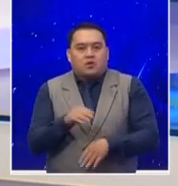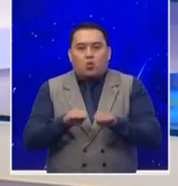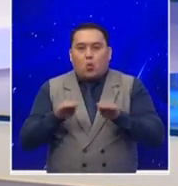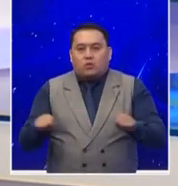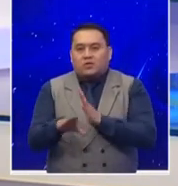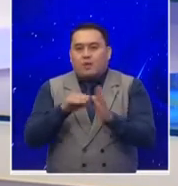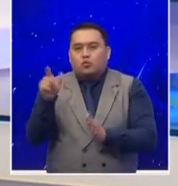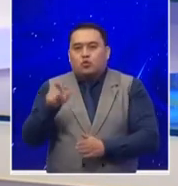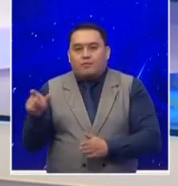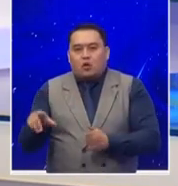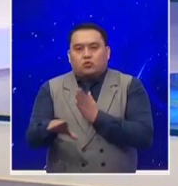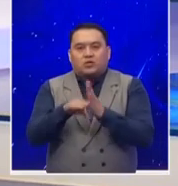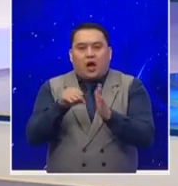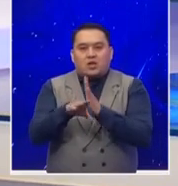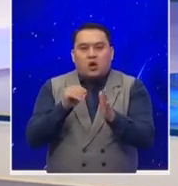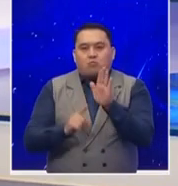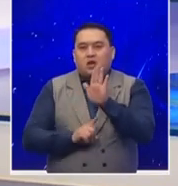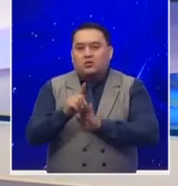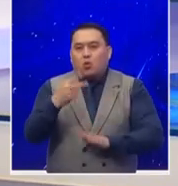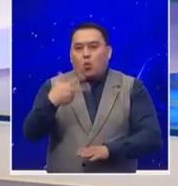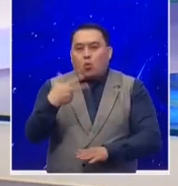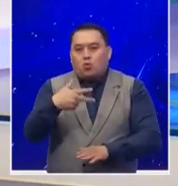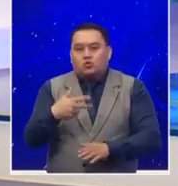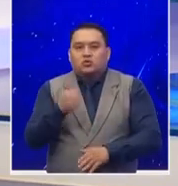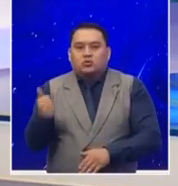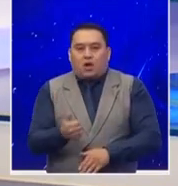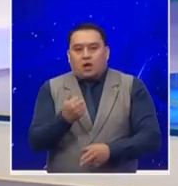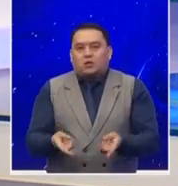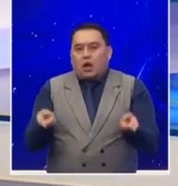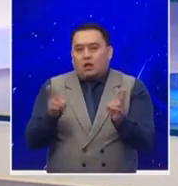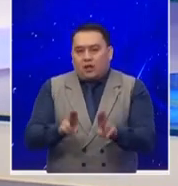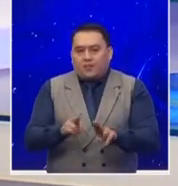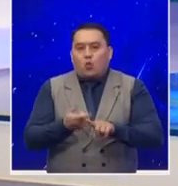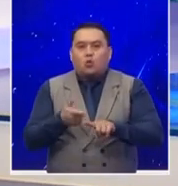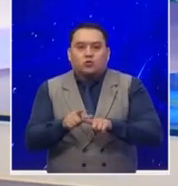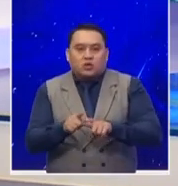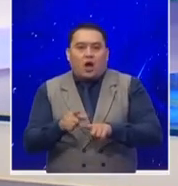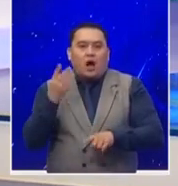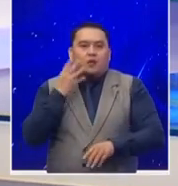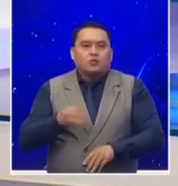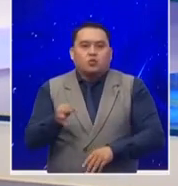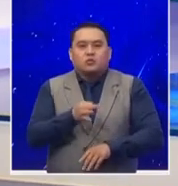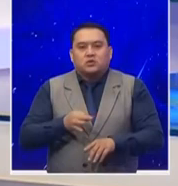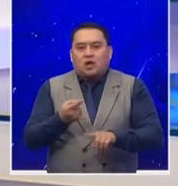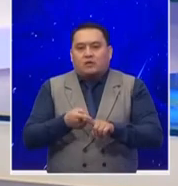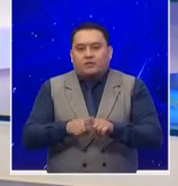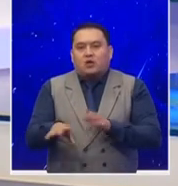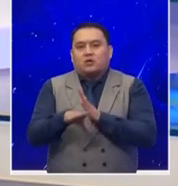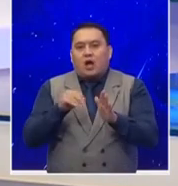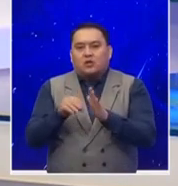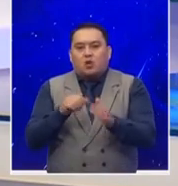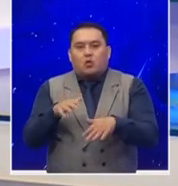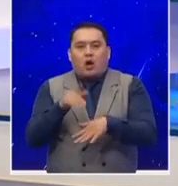деңгейдегі мәслихат депутаттарын сайлаудың басталуына небәрі 30 сағаттай уақыт қалды. Ел ертеңін ойлаған адам өз таңдауын